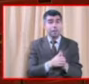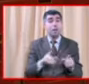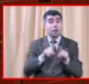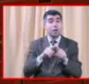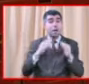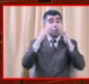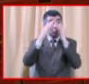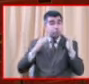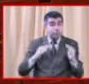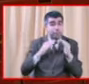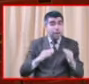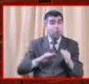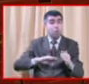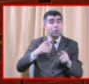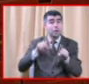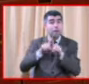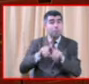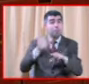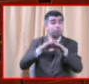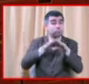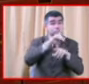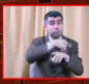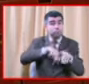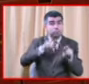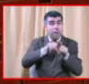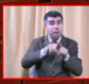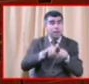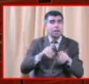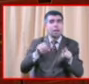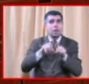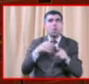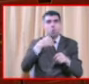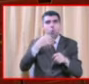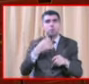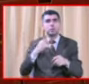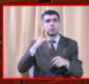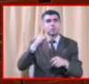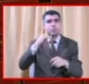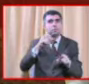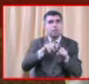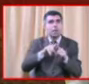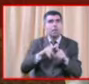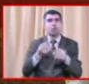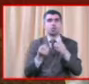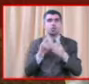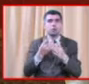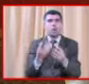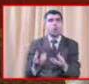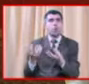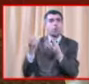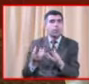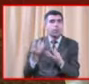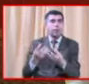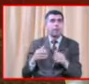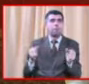والجبلية يتعين تحسين ظروف السكن ديالهم، مثلا أننا ندخلوا سخانات ديال الماء، أننا